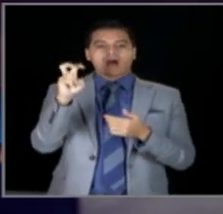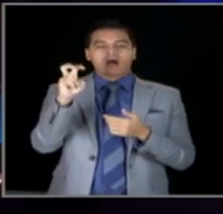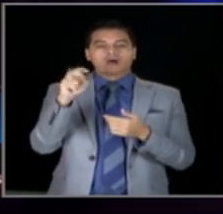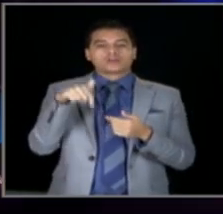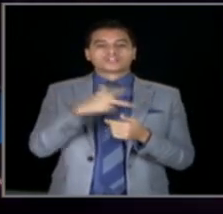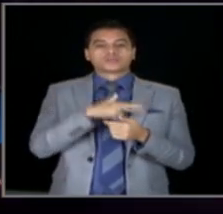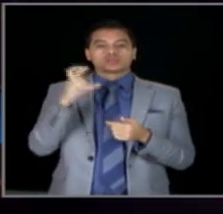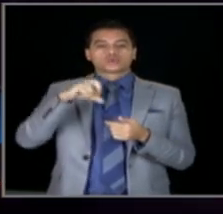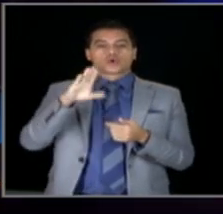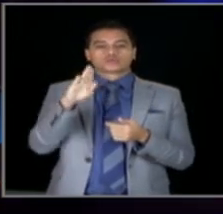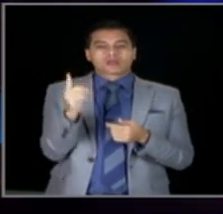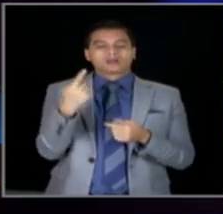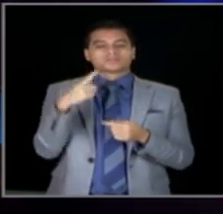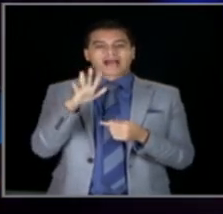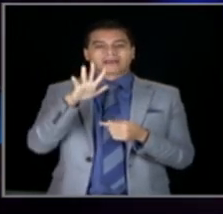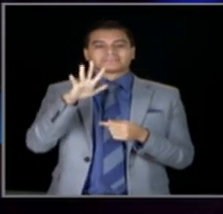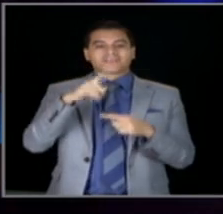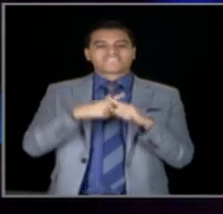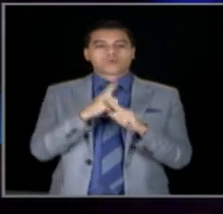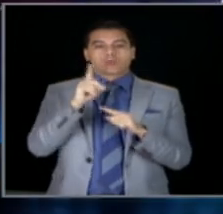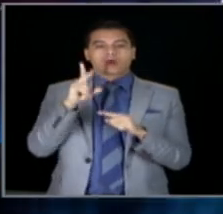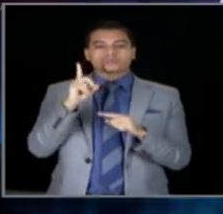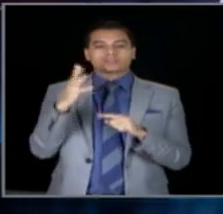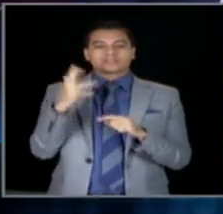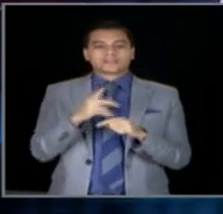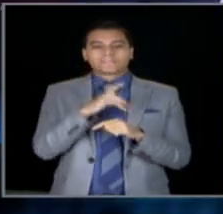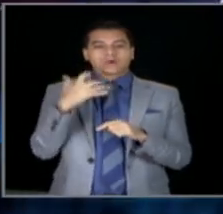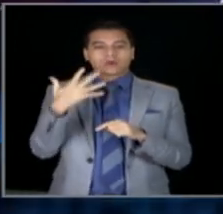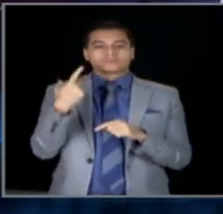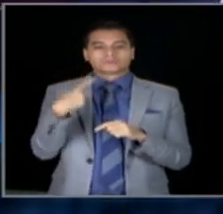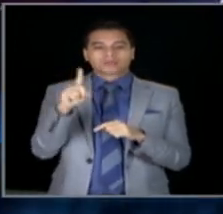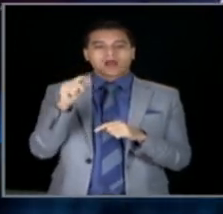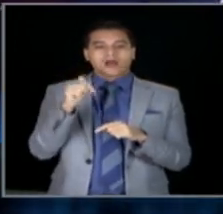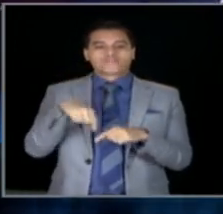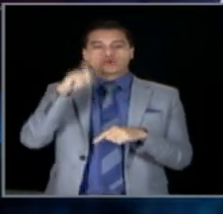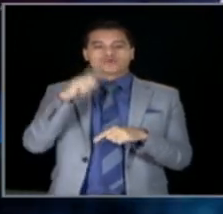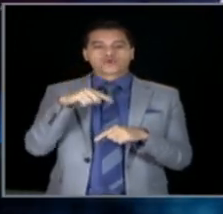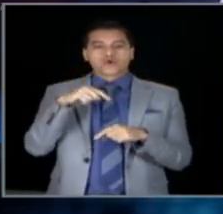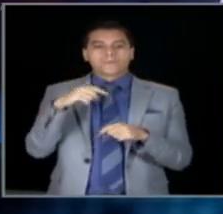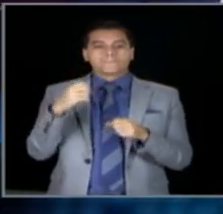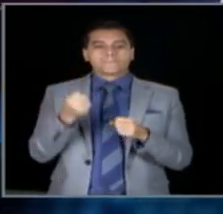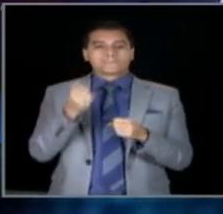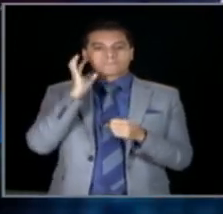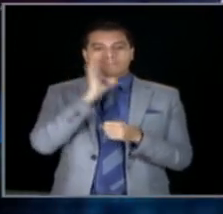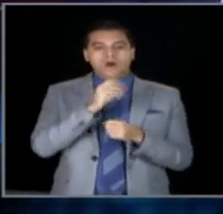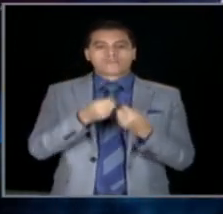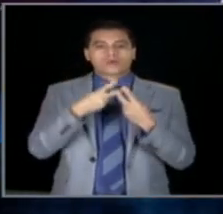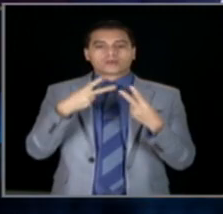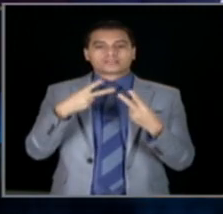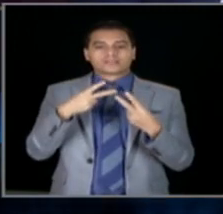هو حاصل ضرب 5 في 21؟ 105. صح. يوم الوداع يا أغنية المطرب سوري، فمن